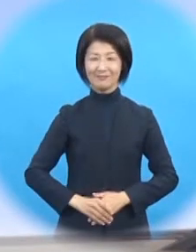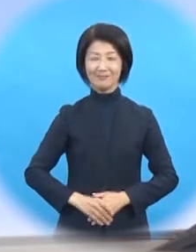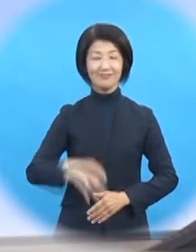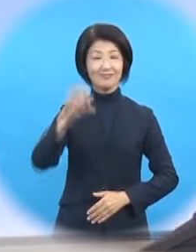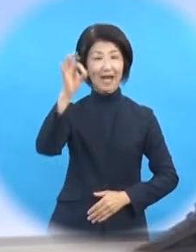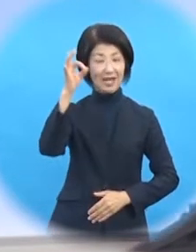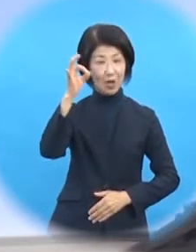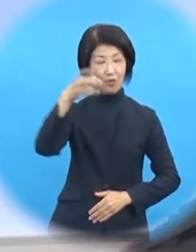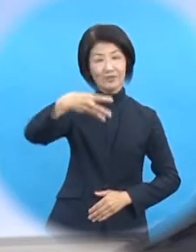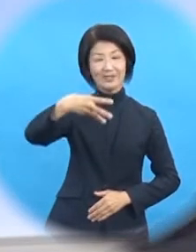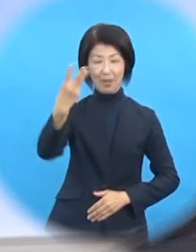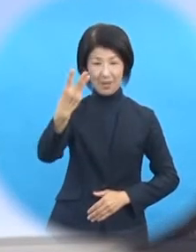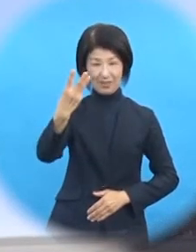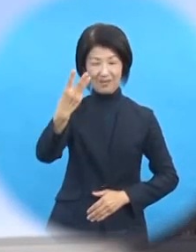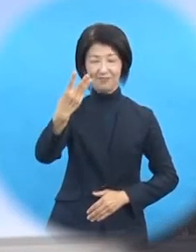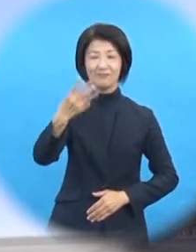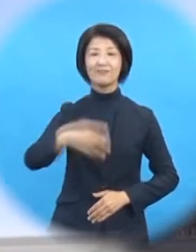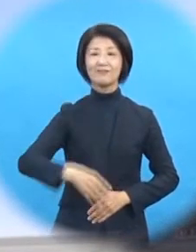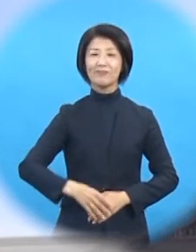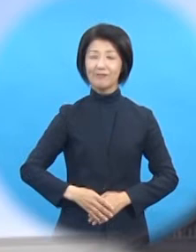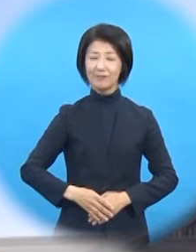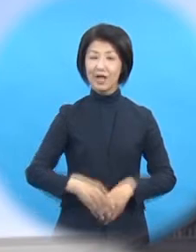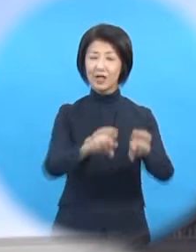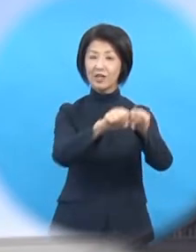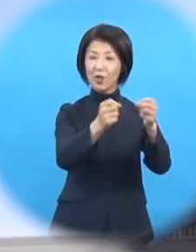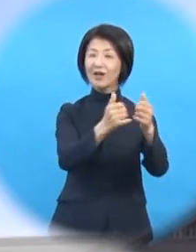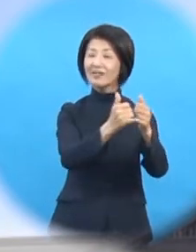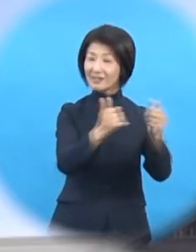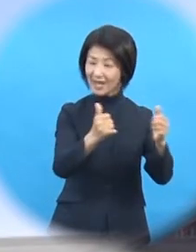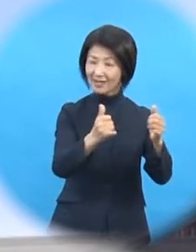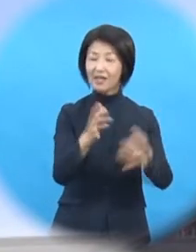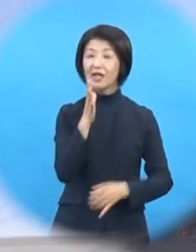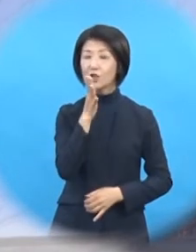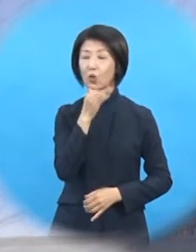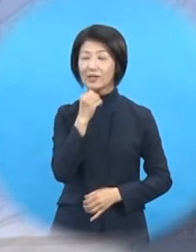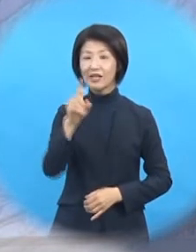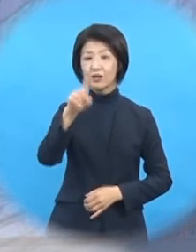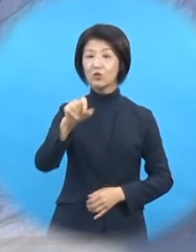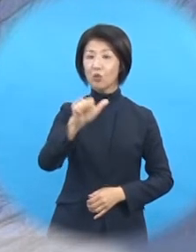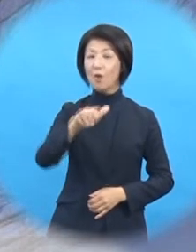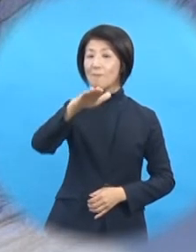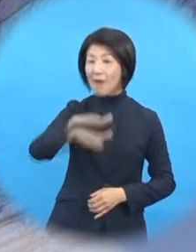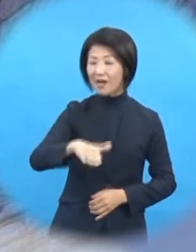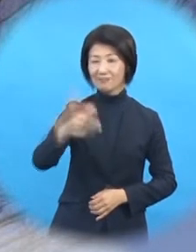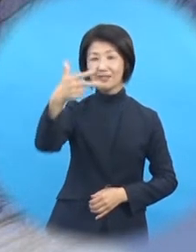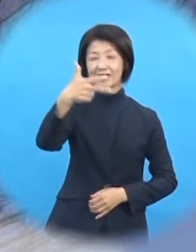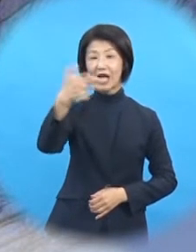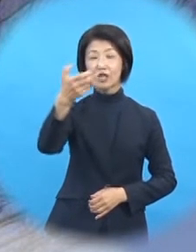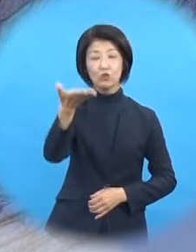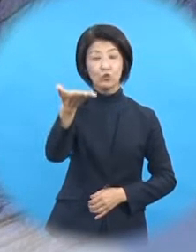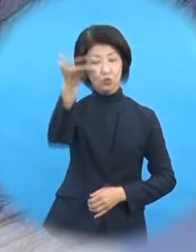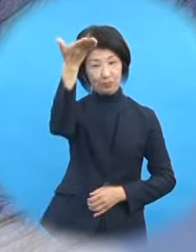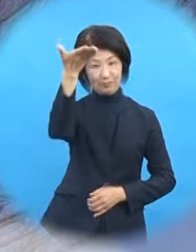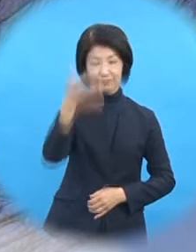は1人300円。なお障害のある方、15歳未満および70歳以上